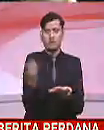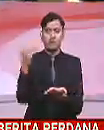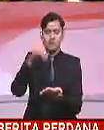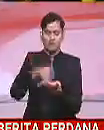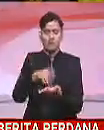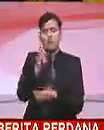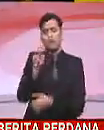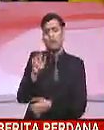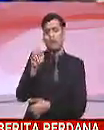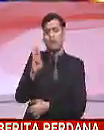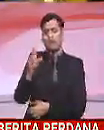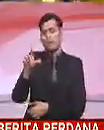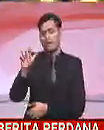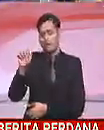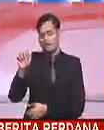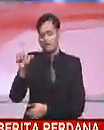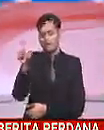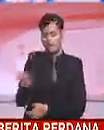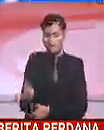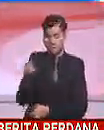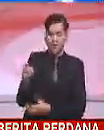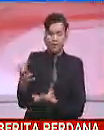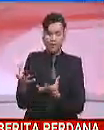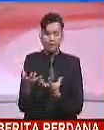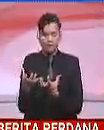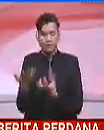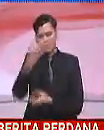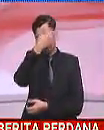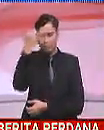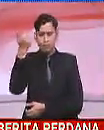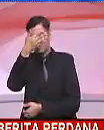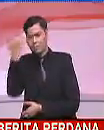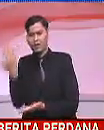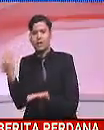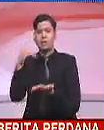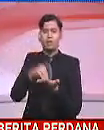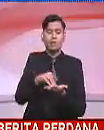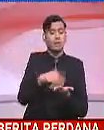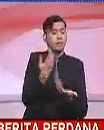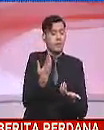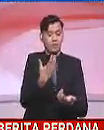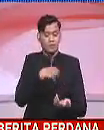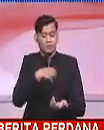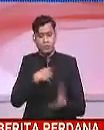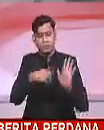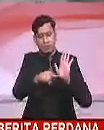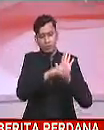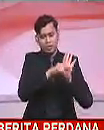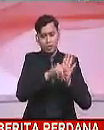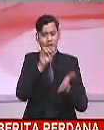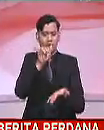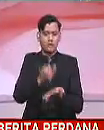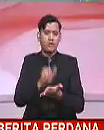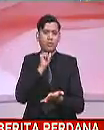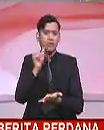usahawan, Nabila kini mahu melangkah ke hadapan dengan mengabaikan sebarang kata-kata negatif. Dan menurutnya, perkara itu bukan